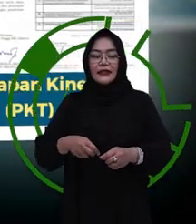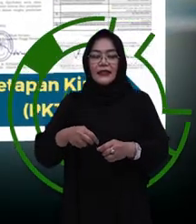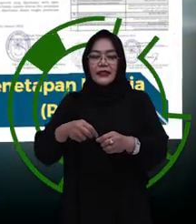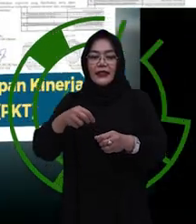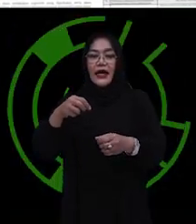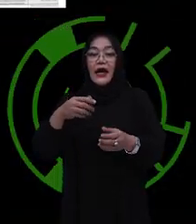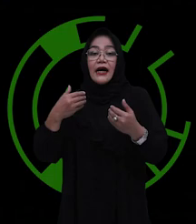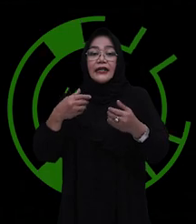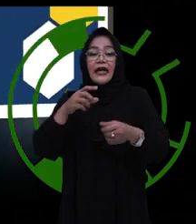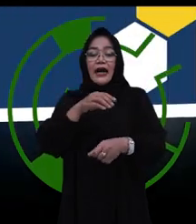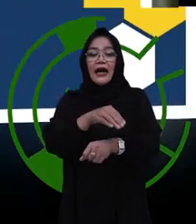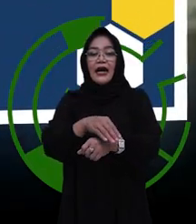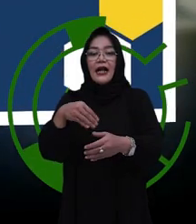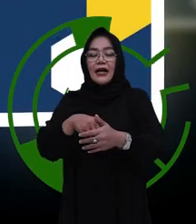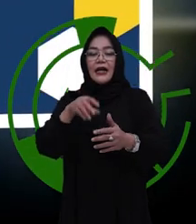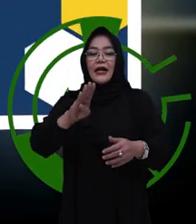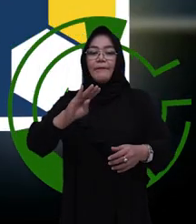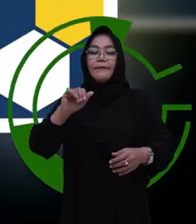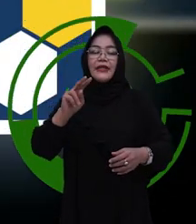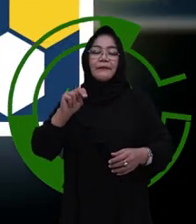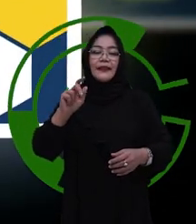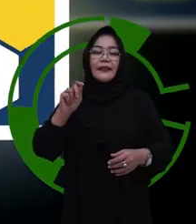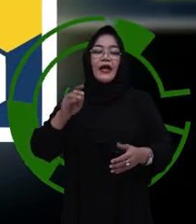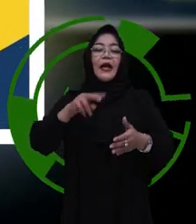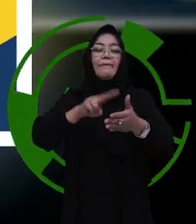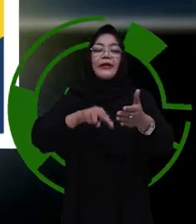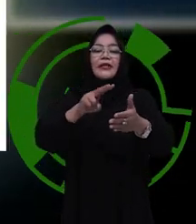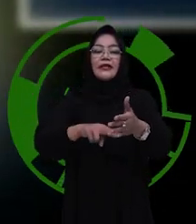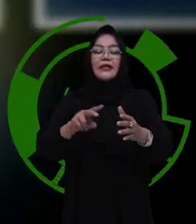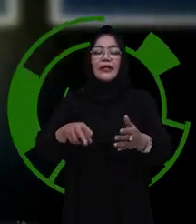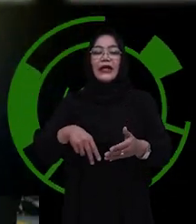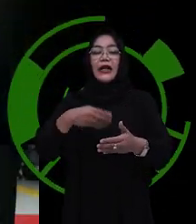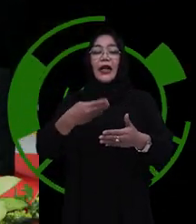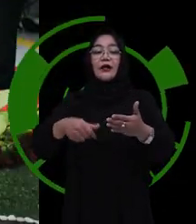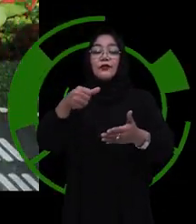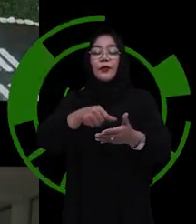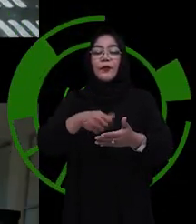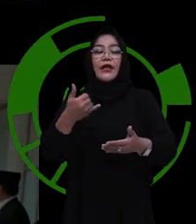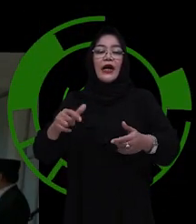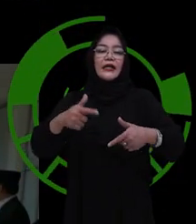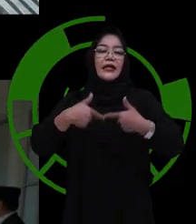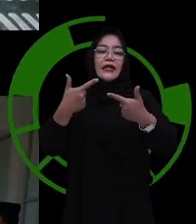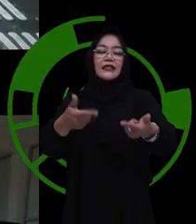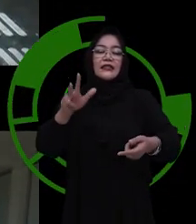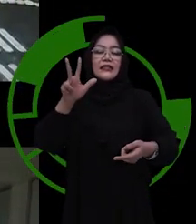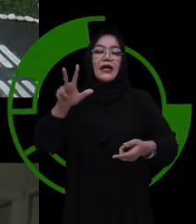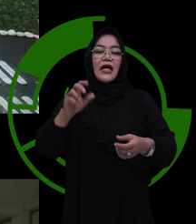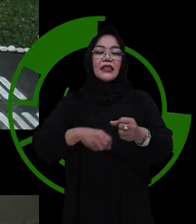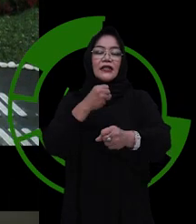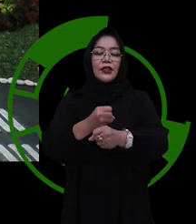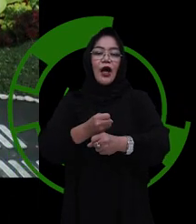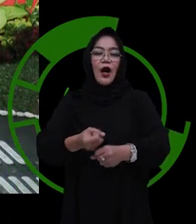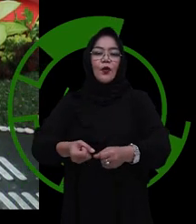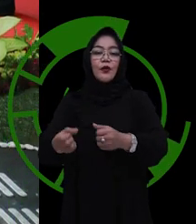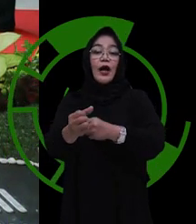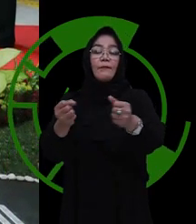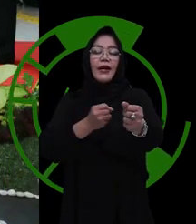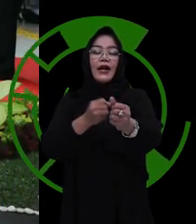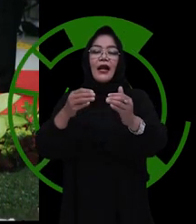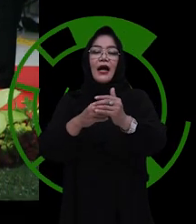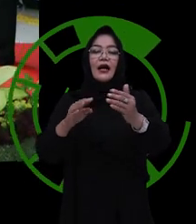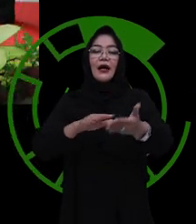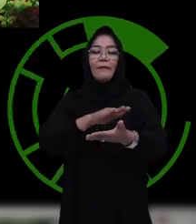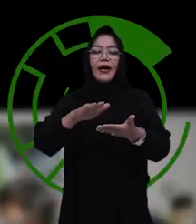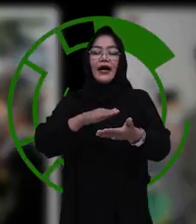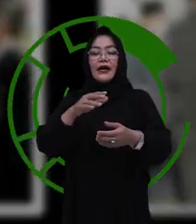dan mengikutsertakan pegawai dalam BIMTEK penyusun dokumen perencanaan, penilaian dokumen sakit, yang